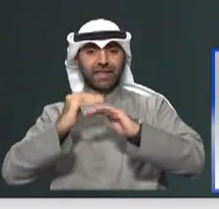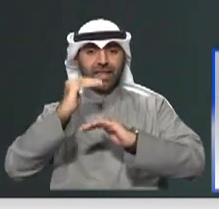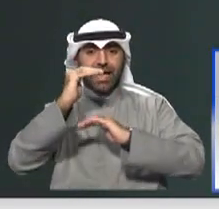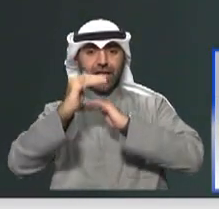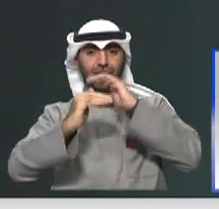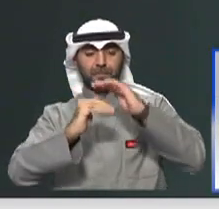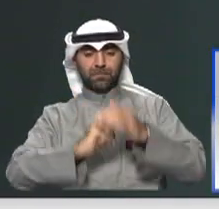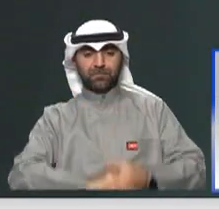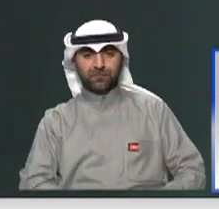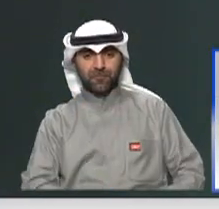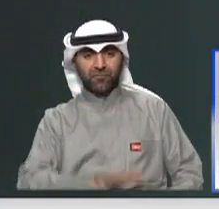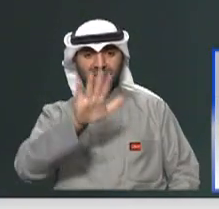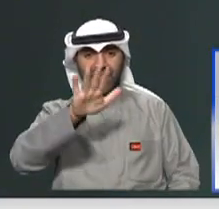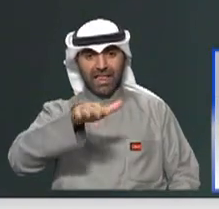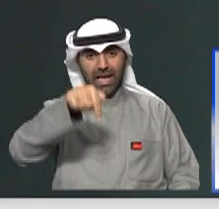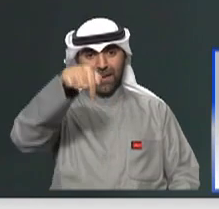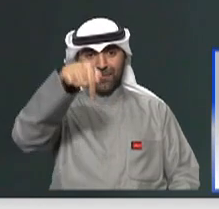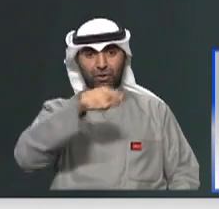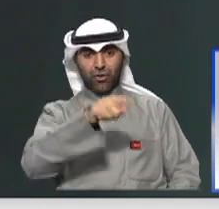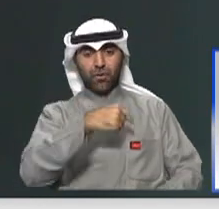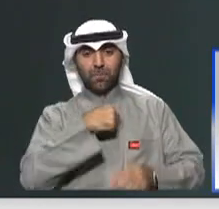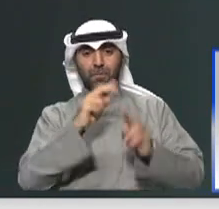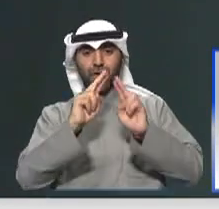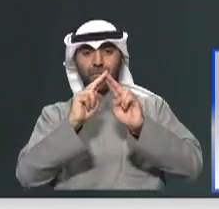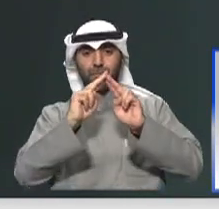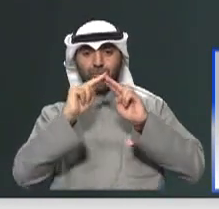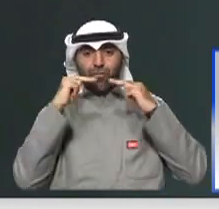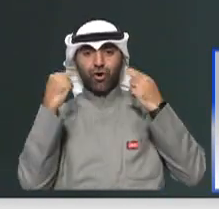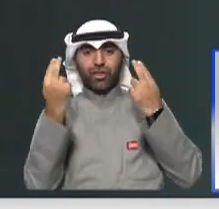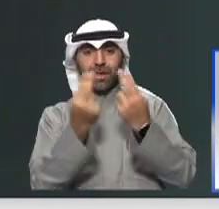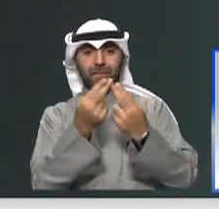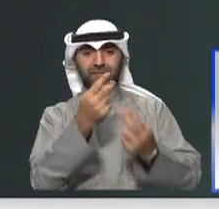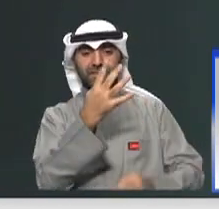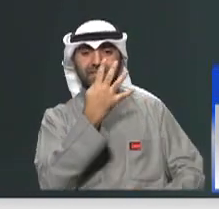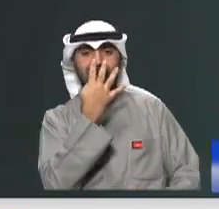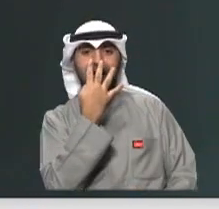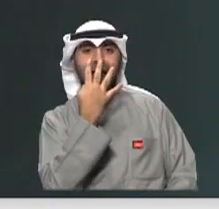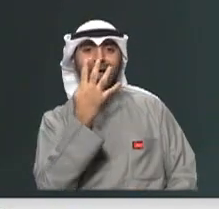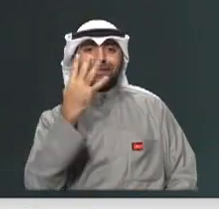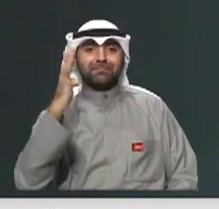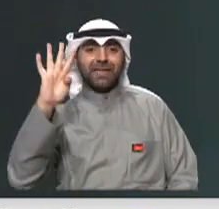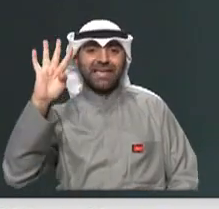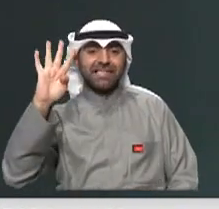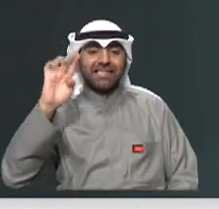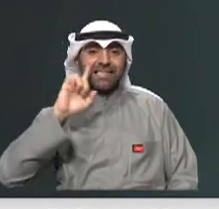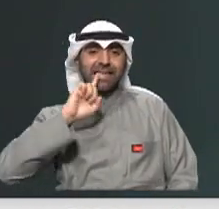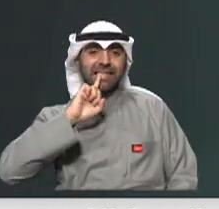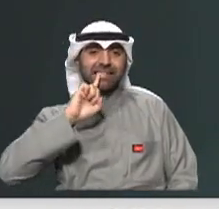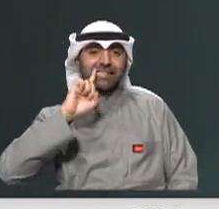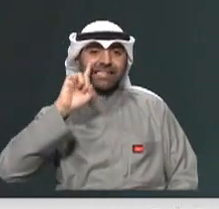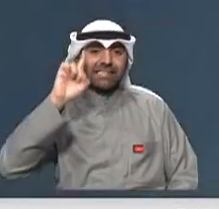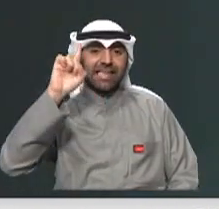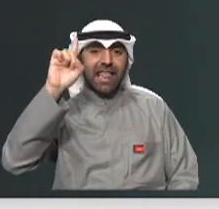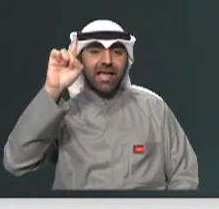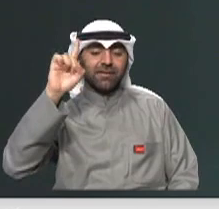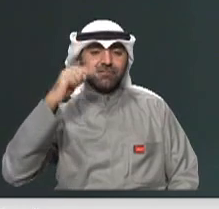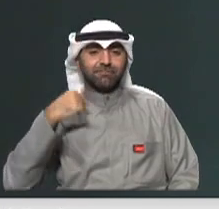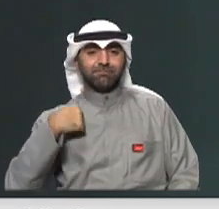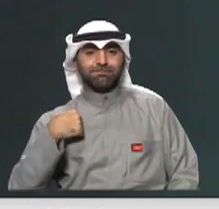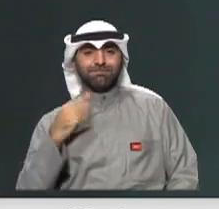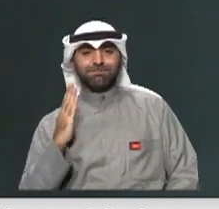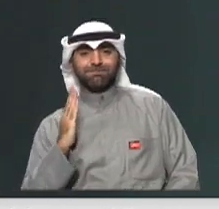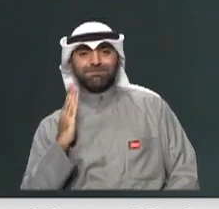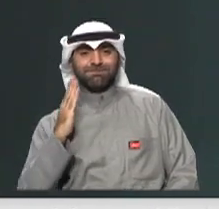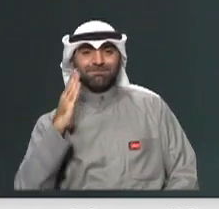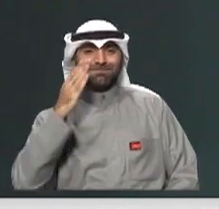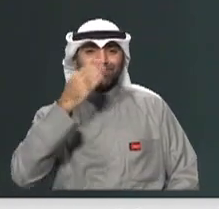الإسلامية، ولا يفوتني في هذه المناسبة السعيدة أن أستذكر بوافر الاعتزاز وصادق